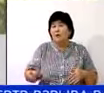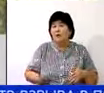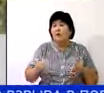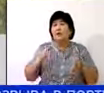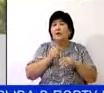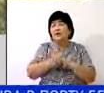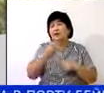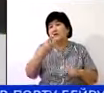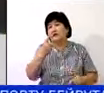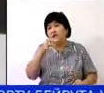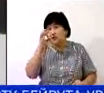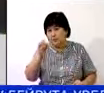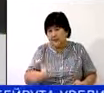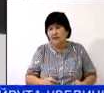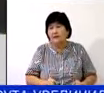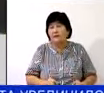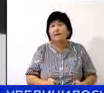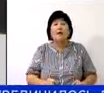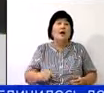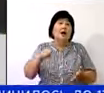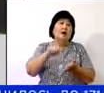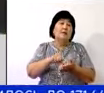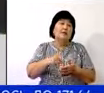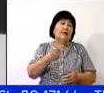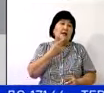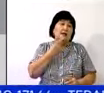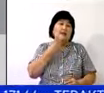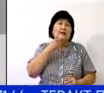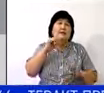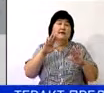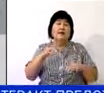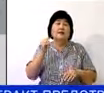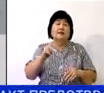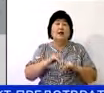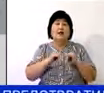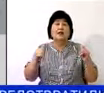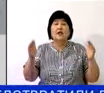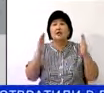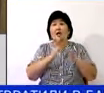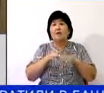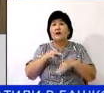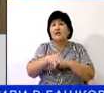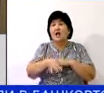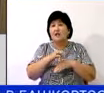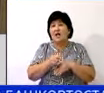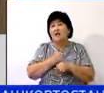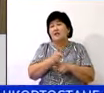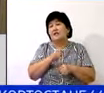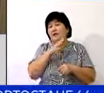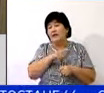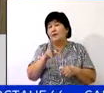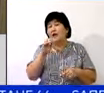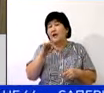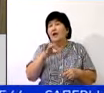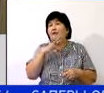на 21%. Представители кризисного центра также отмечают рост домашнего насилия в период карантина. В основном